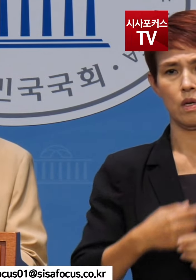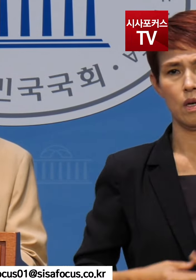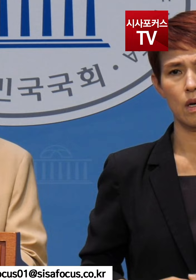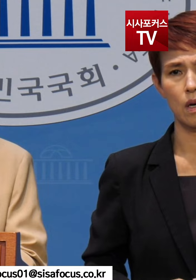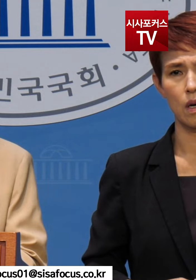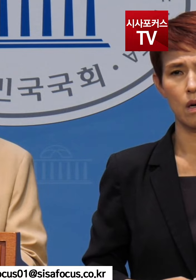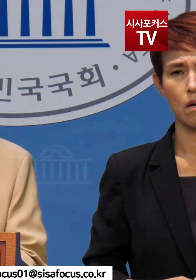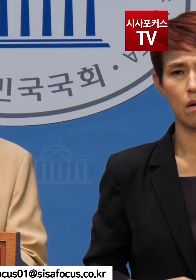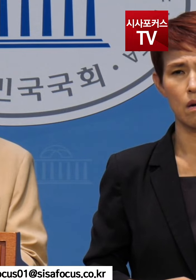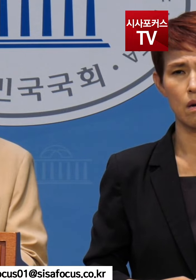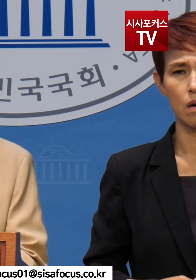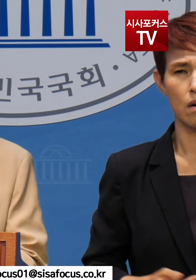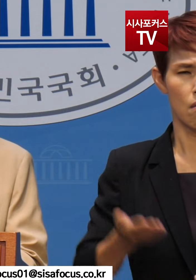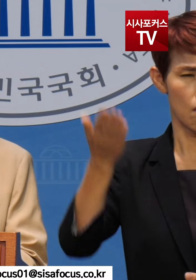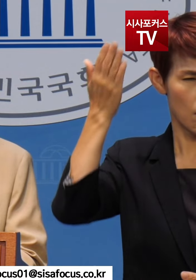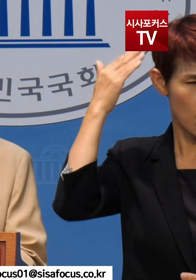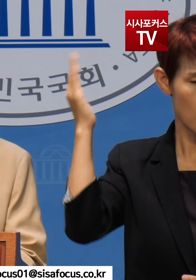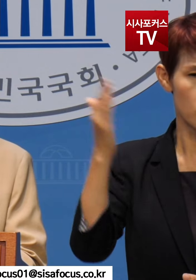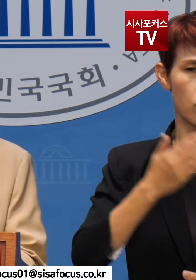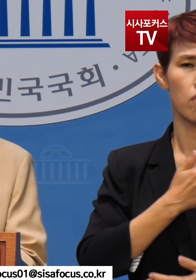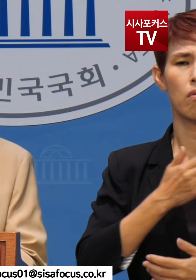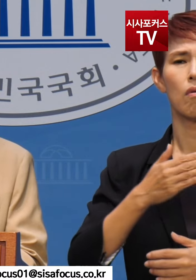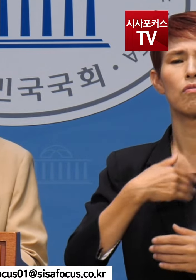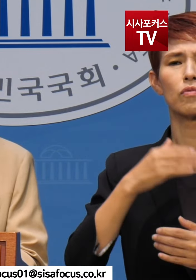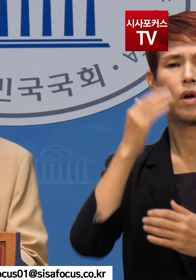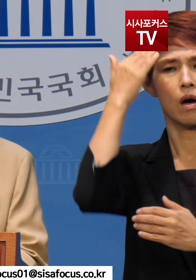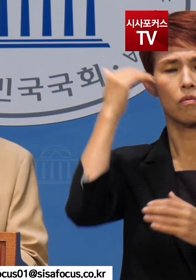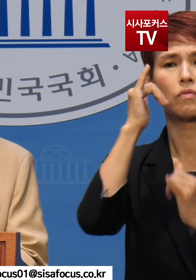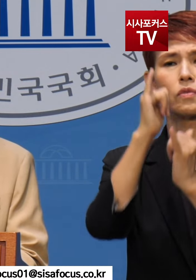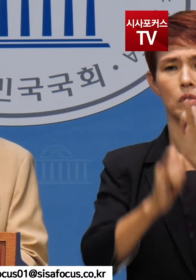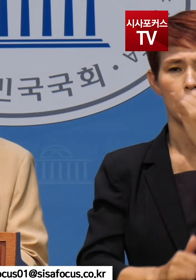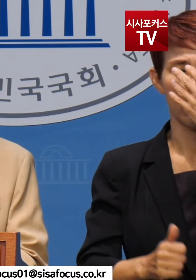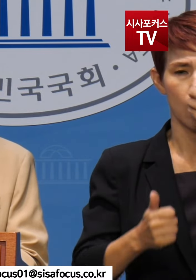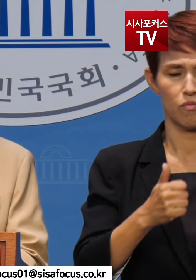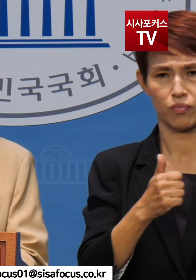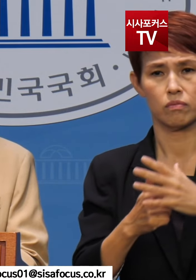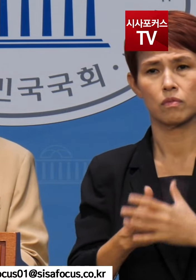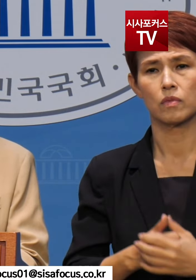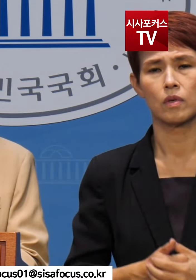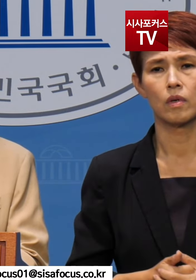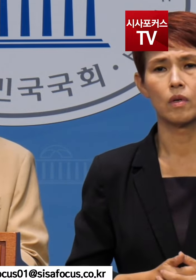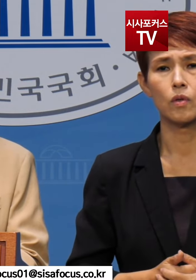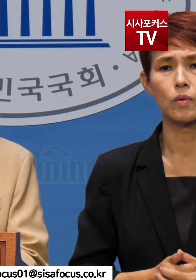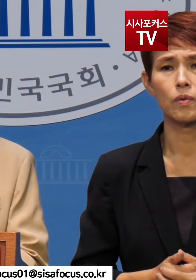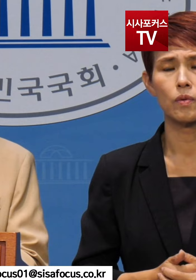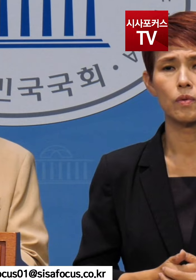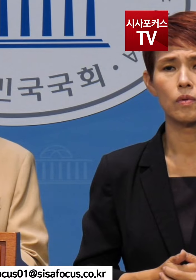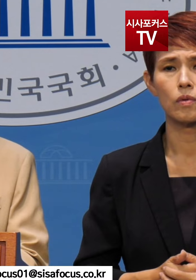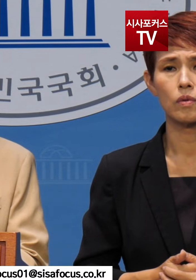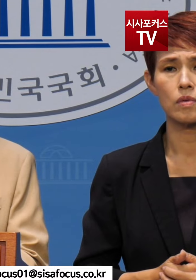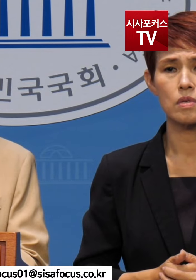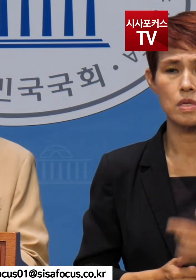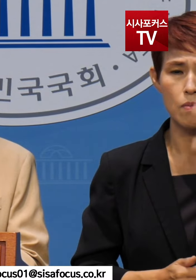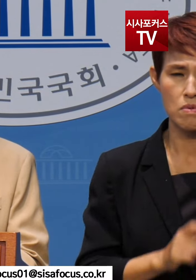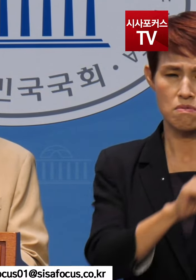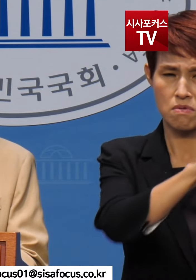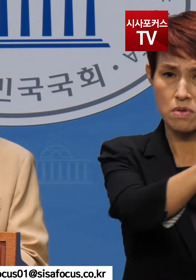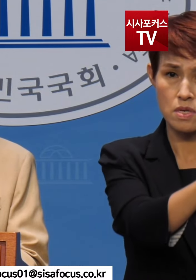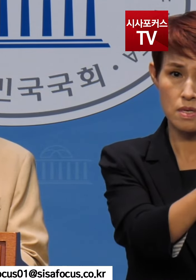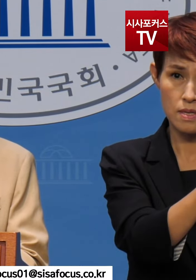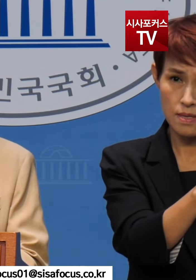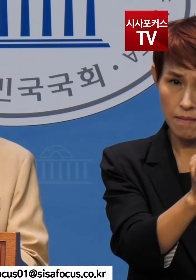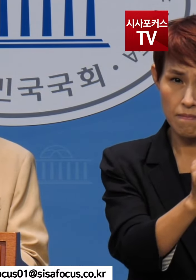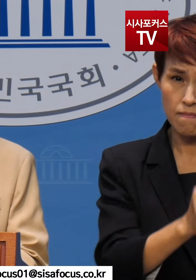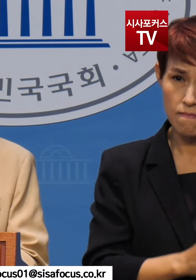광해 있는 역사를 송두리째 모독하고 주권을 상실시킨 친신일 분자들의 현 생존